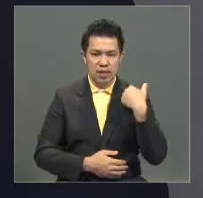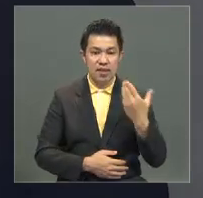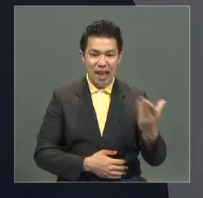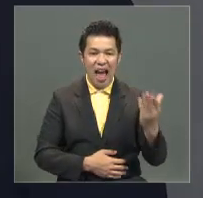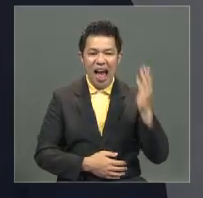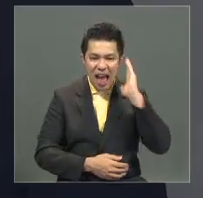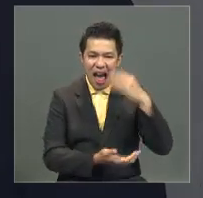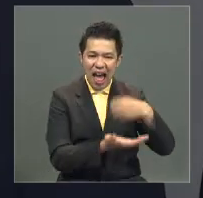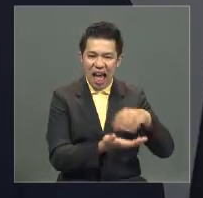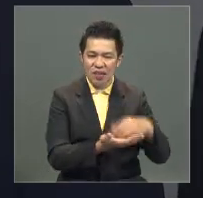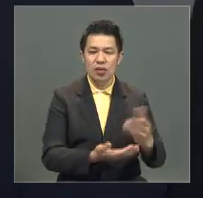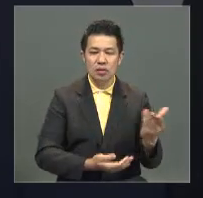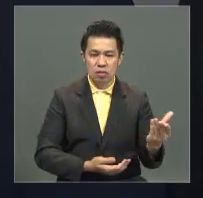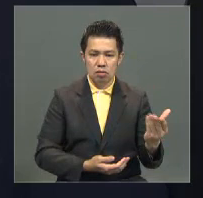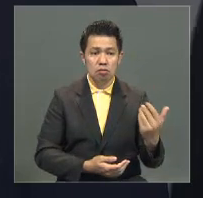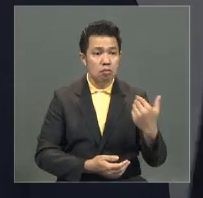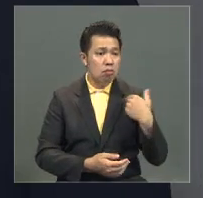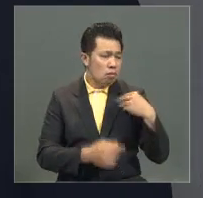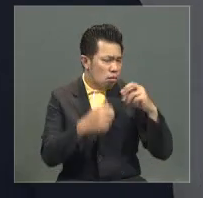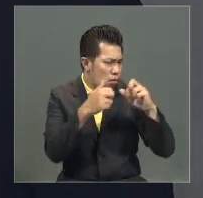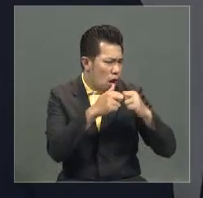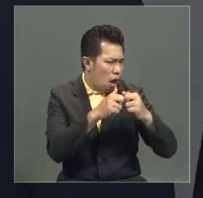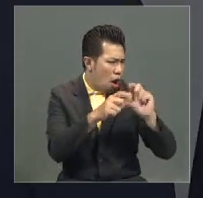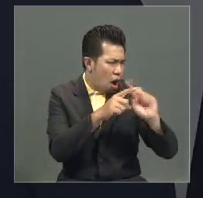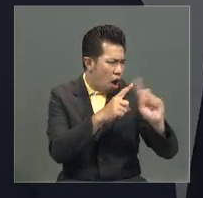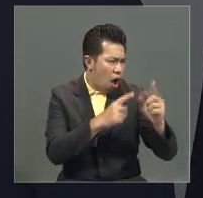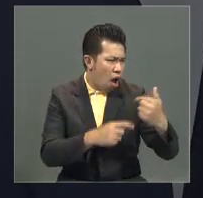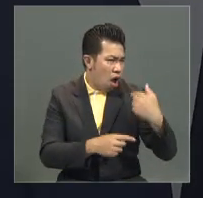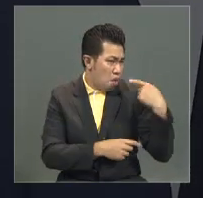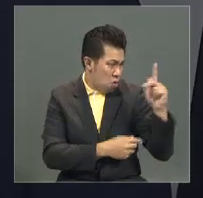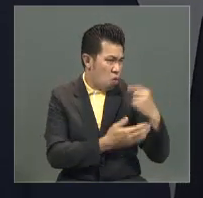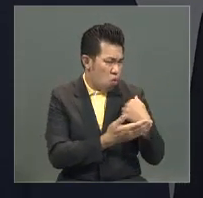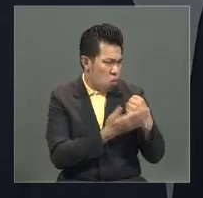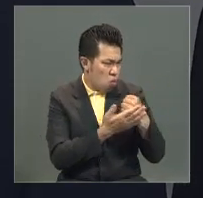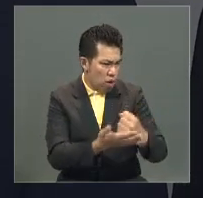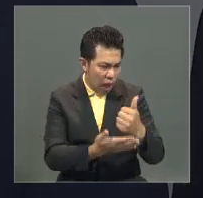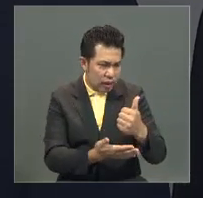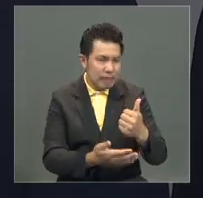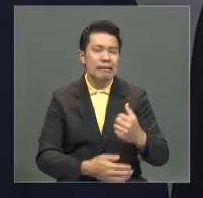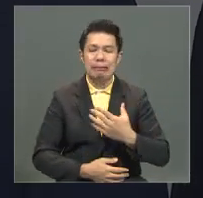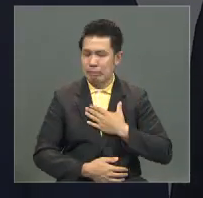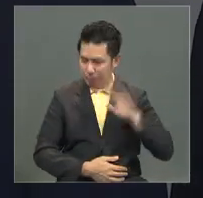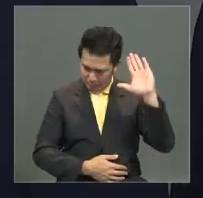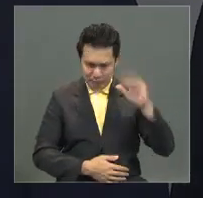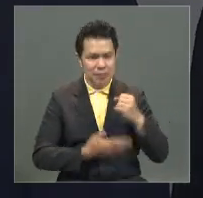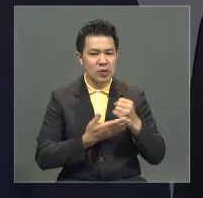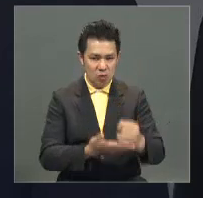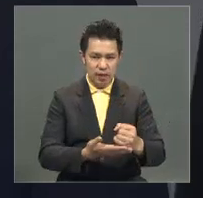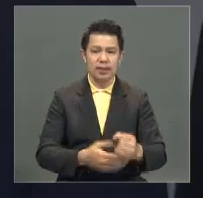ะได้พูดว่ามีอะไรที่เราสามารถเป็นประโยชน์เราก็ยินดีในส่วนที่เรา